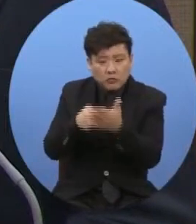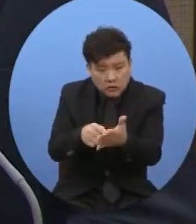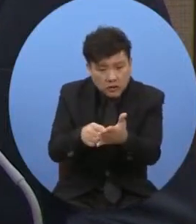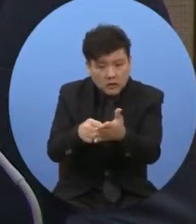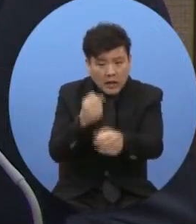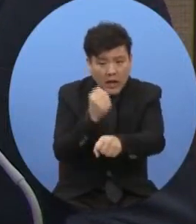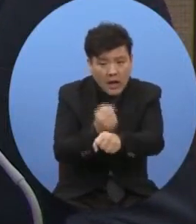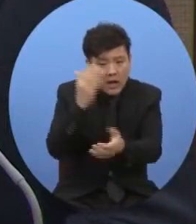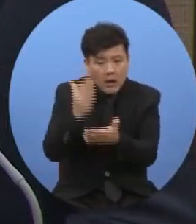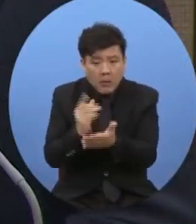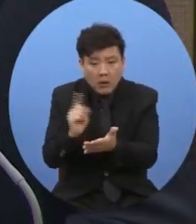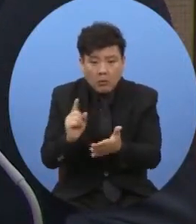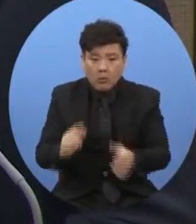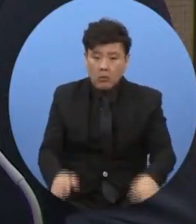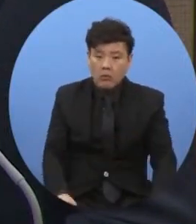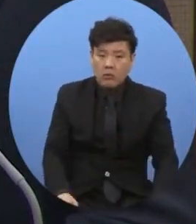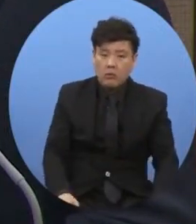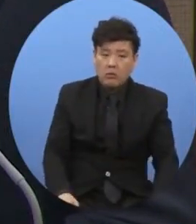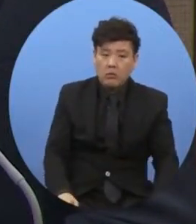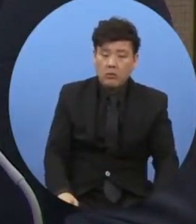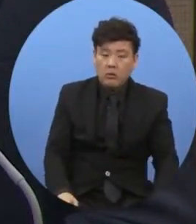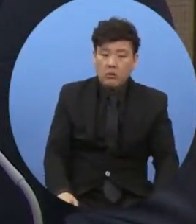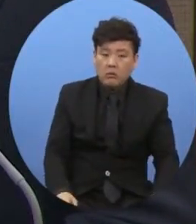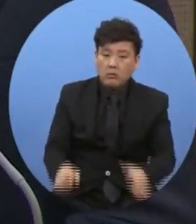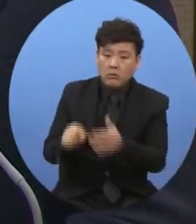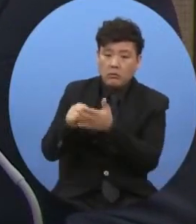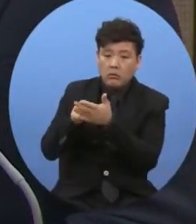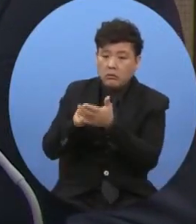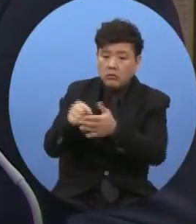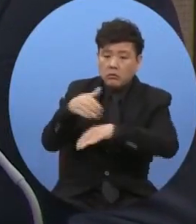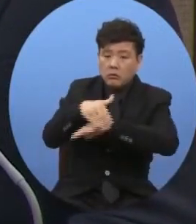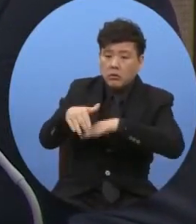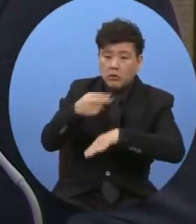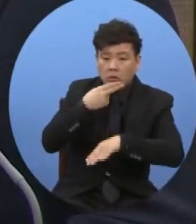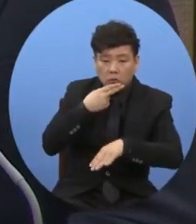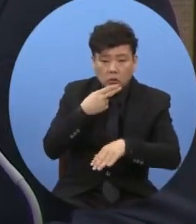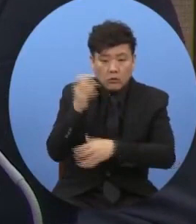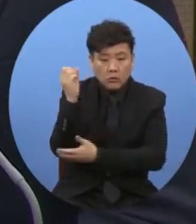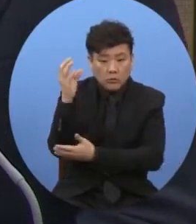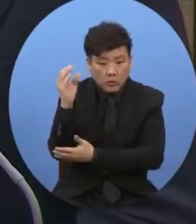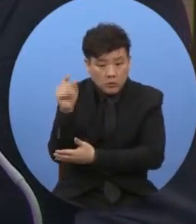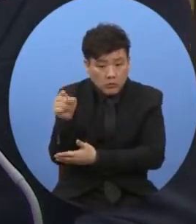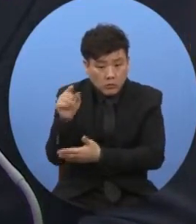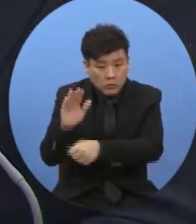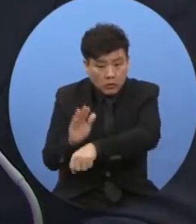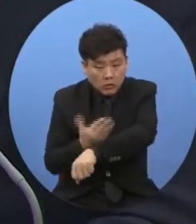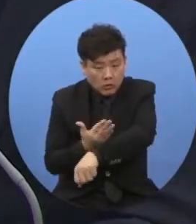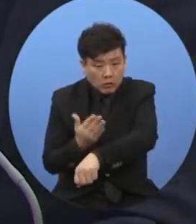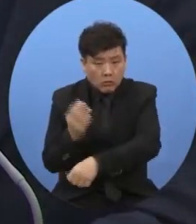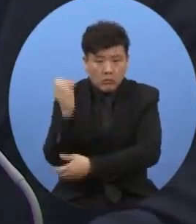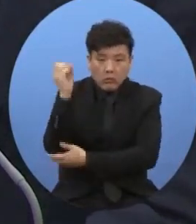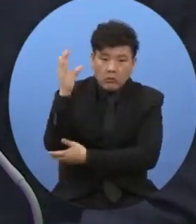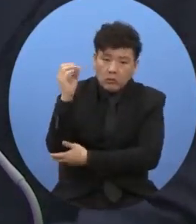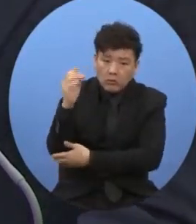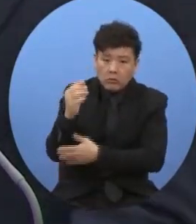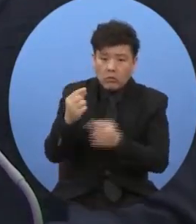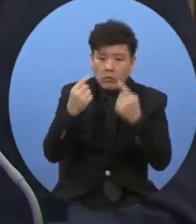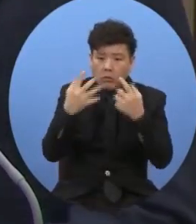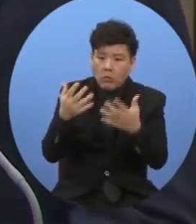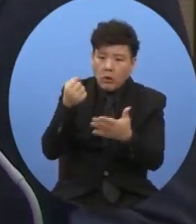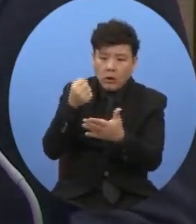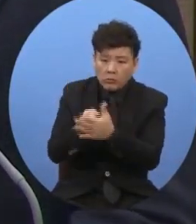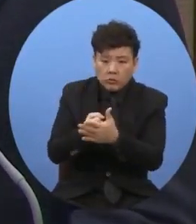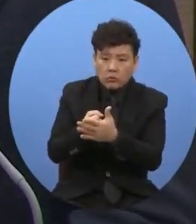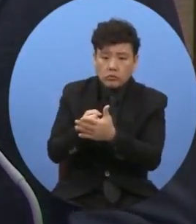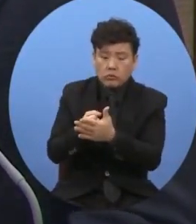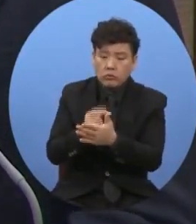겁니까? 현재로서는 뭐 다시 할 계획은 없습니다. 그럼 그 기사가 좀 잘못 나간 거로 봐야 되는 건가요? 기사에서도 그렇게 확정적으로 얘기는 안